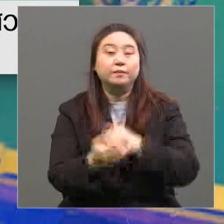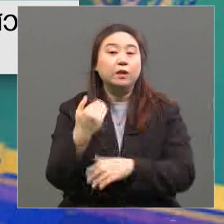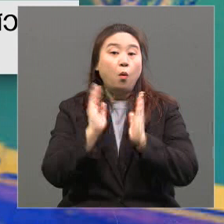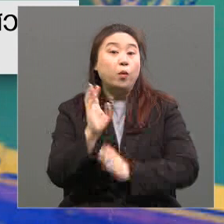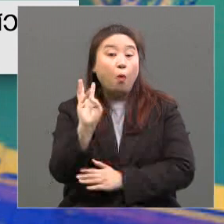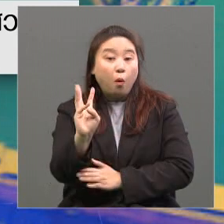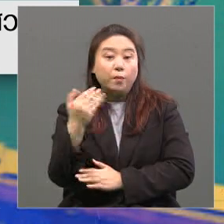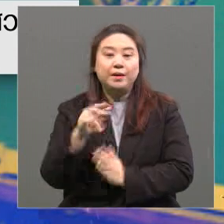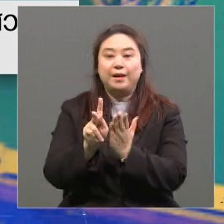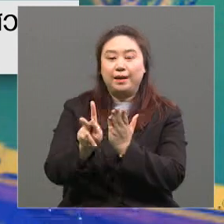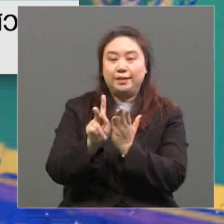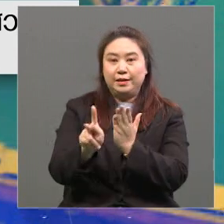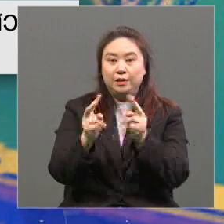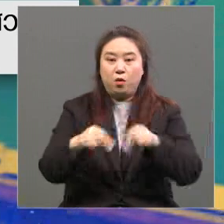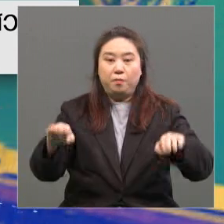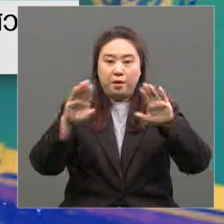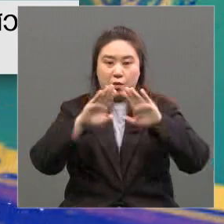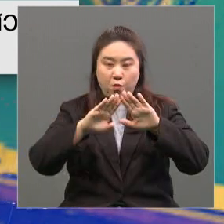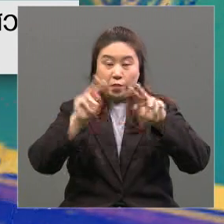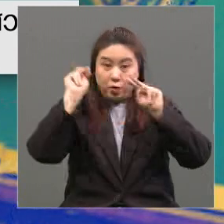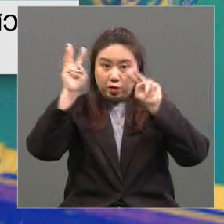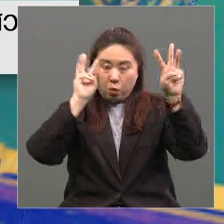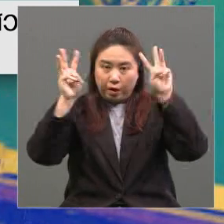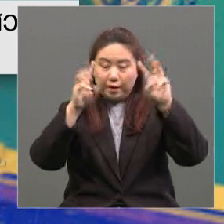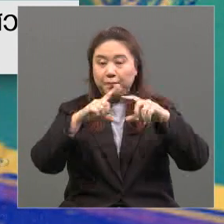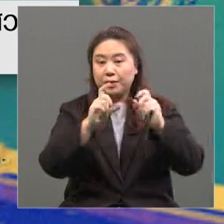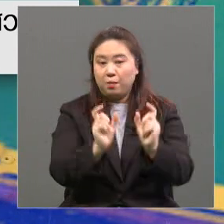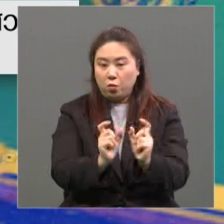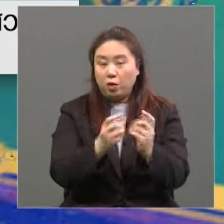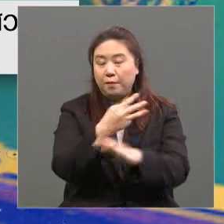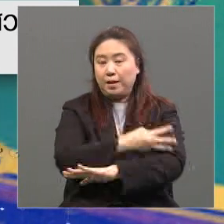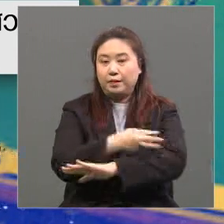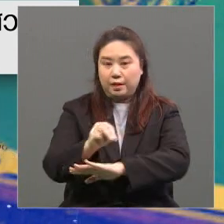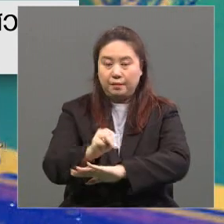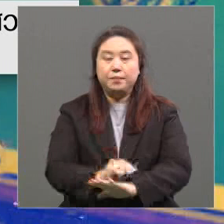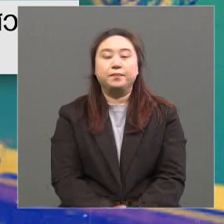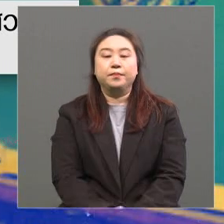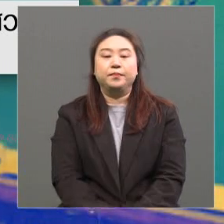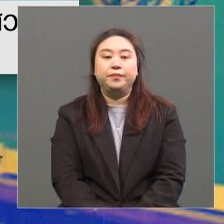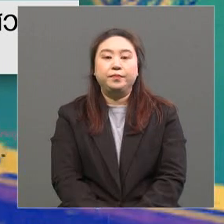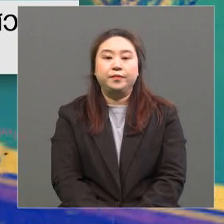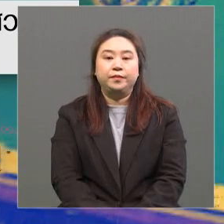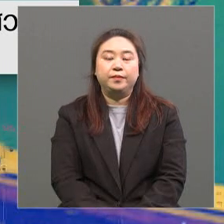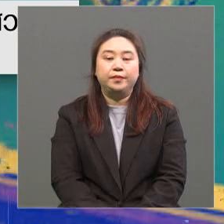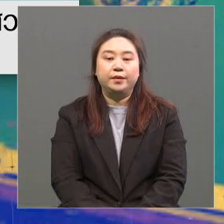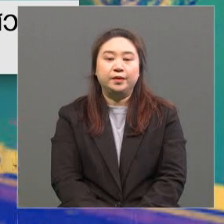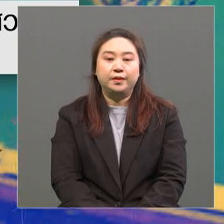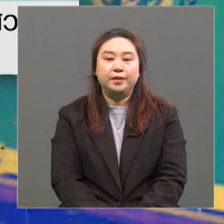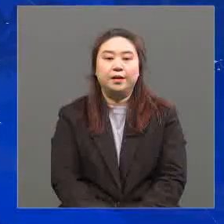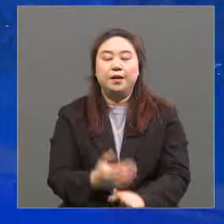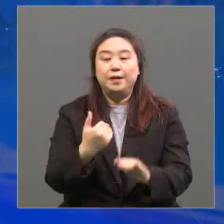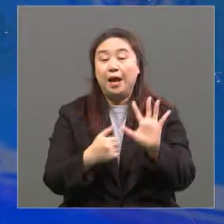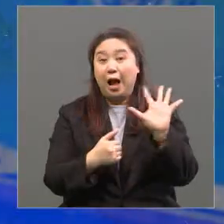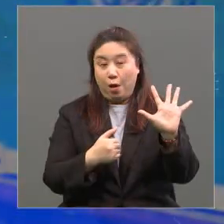วยกันนะคะก็คือกาฬสินธุ์นครปฐมนครสวรรค์เพชรบูรณ์และมหาสารคามต่อมาจังหวัดที่มีส.ส.5คนมี